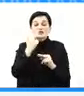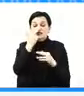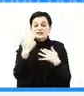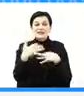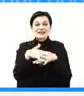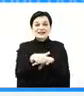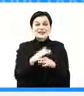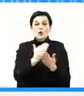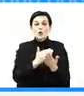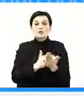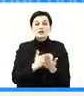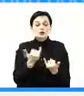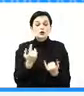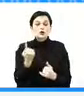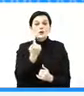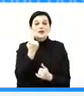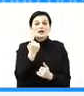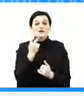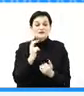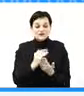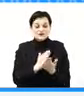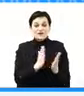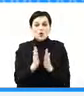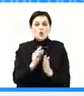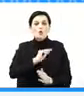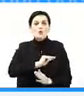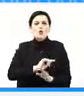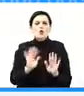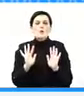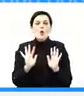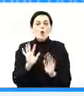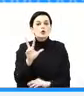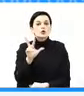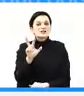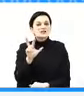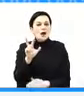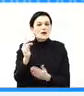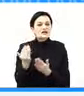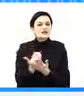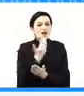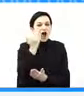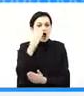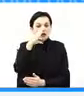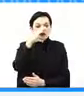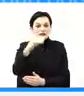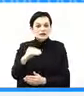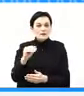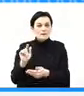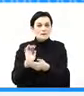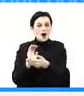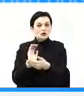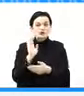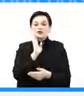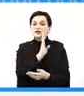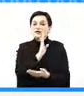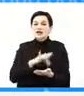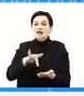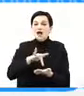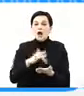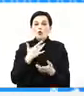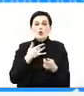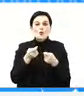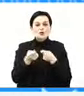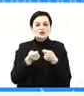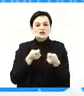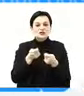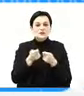სისტემა პირველ ეტაპზე მუშაობს მხოლოდ იმ 300 ახალ მიკროავტობუსში, რომელიც დედაქალაქის მუნიციპალიტეტის